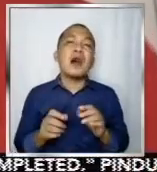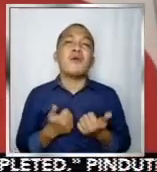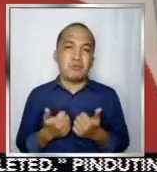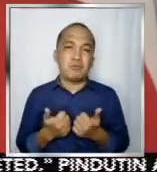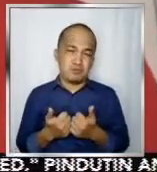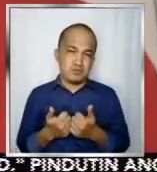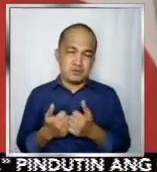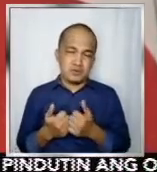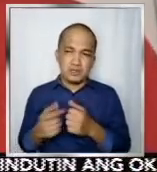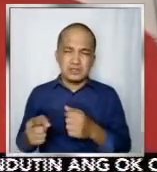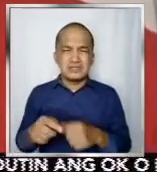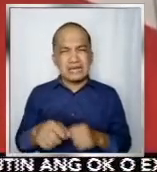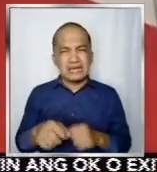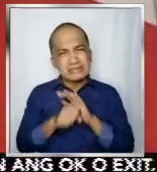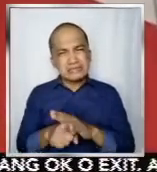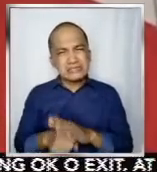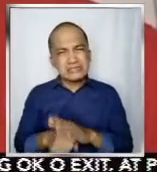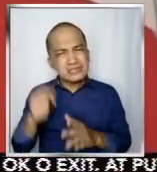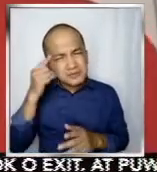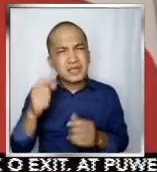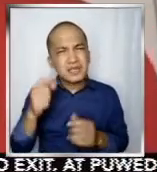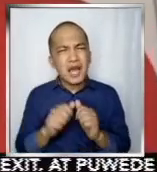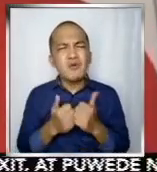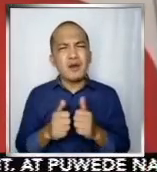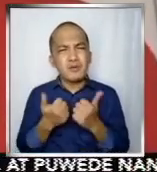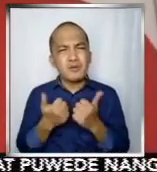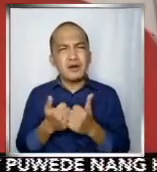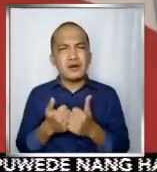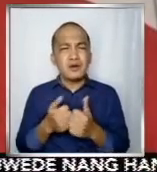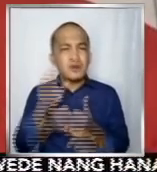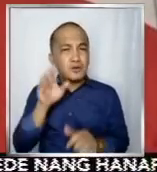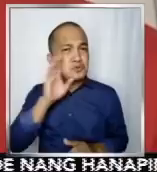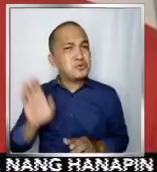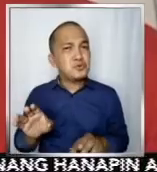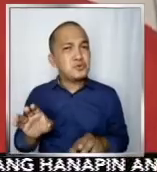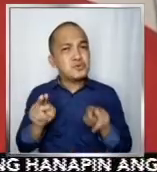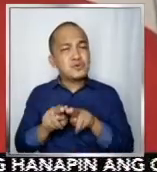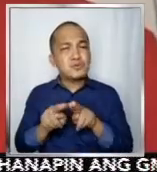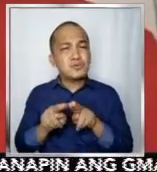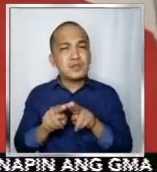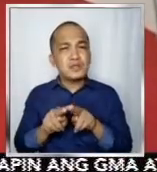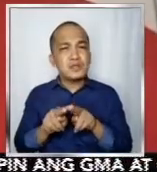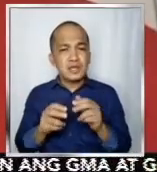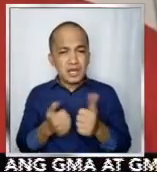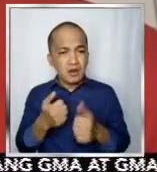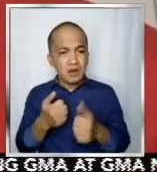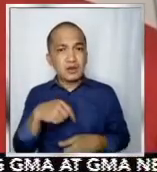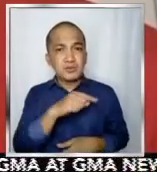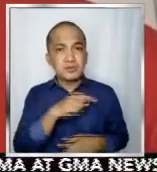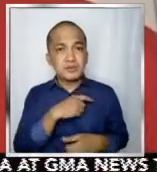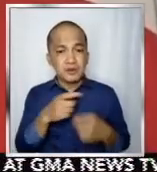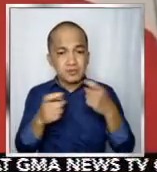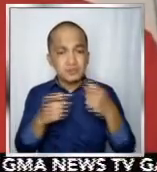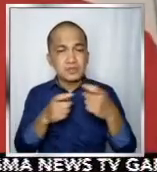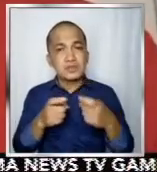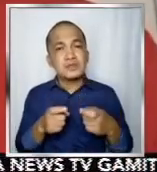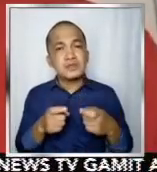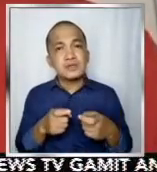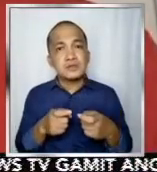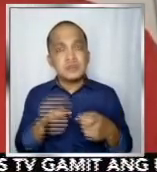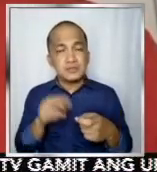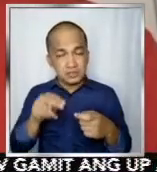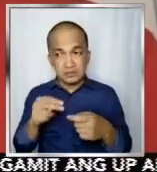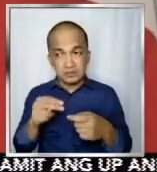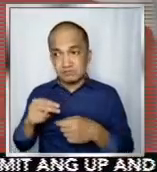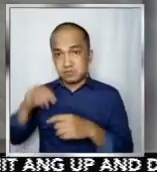na paano na new normal, paano kami mag-ooperate. Kailangan na ba namin magsara? Mawawala ng trabaho ang mga